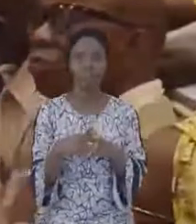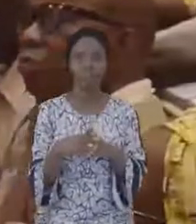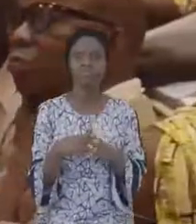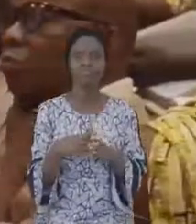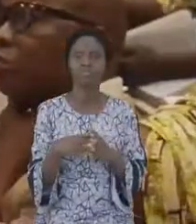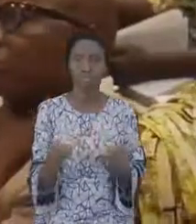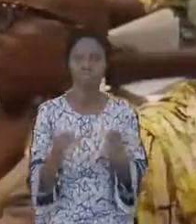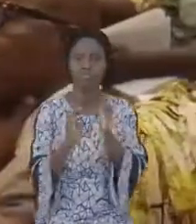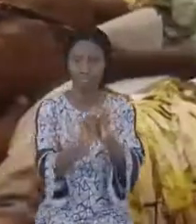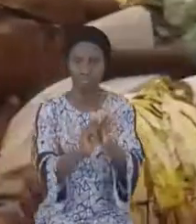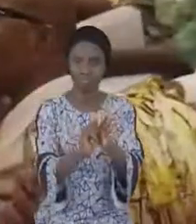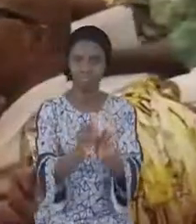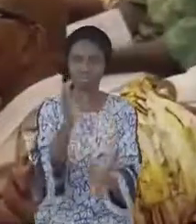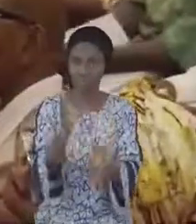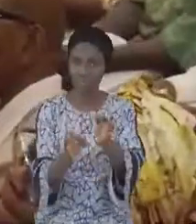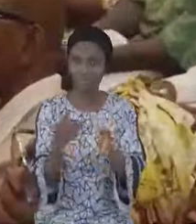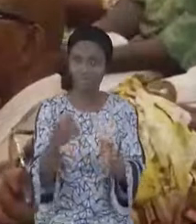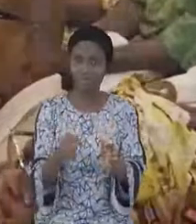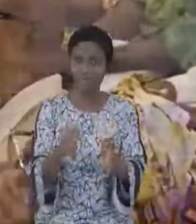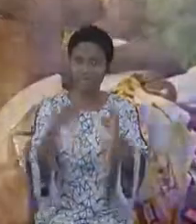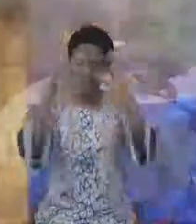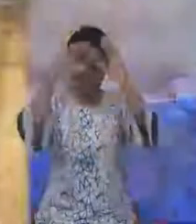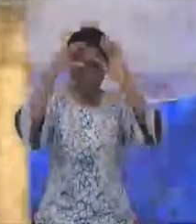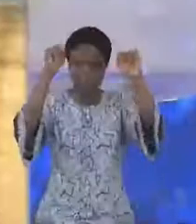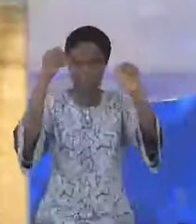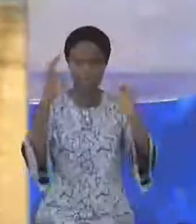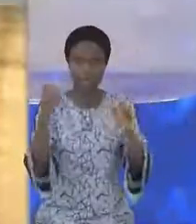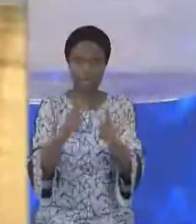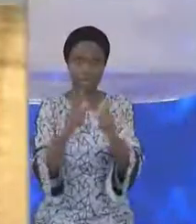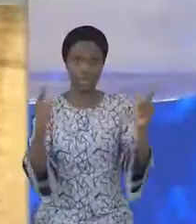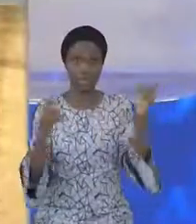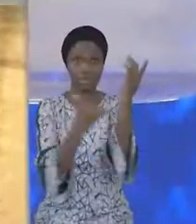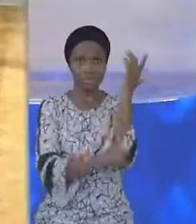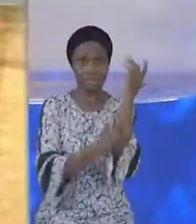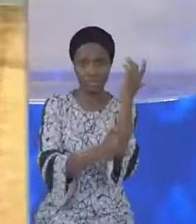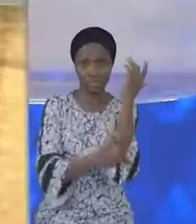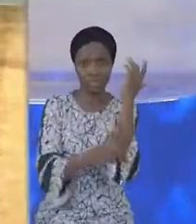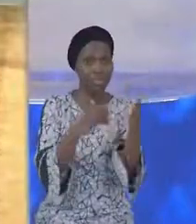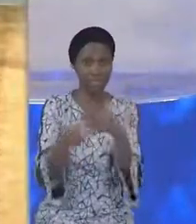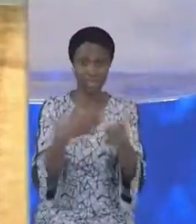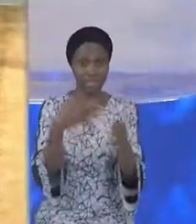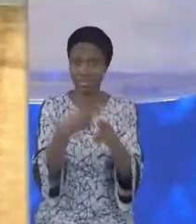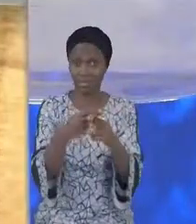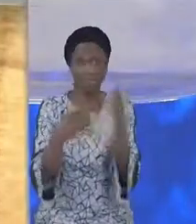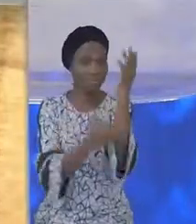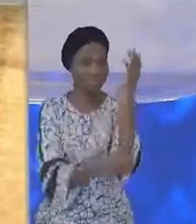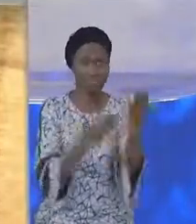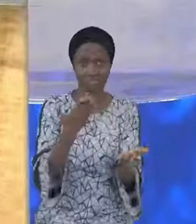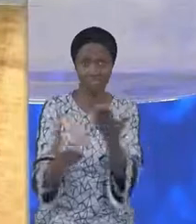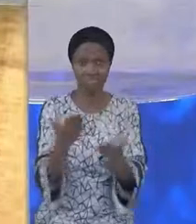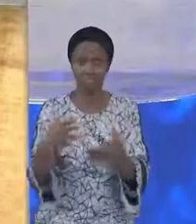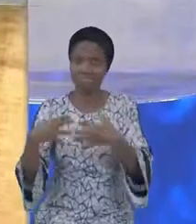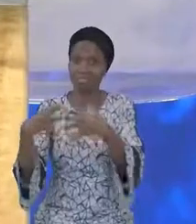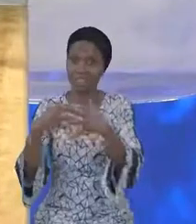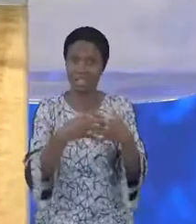Et si le président d'un grand pays, quel que soit le pays comme grand, les